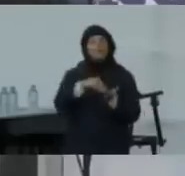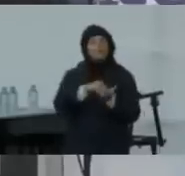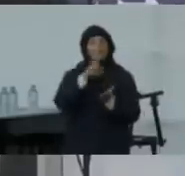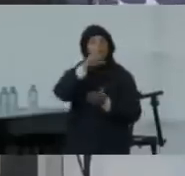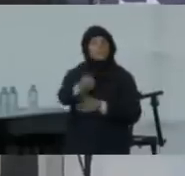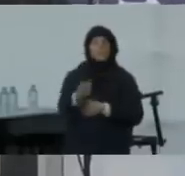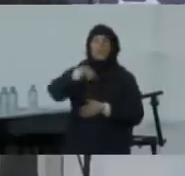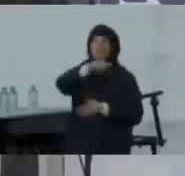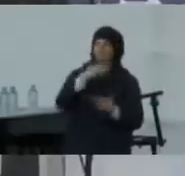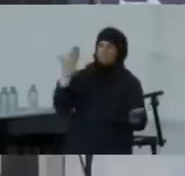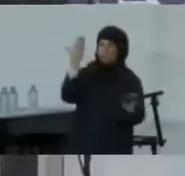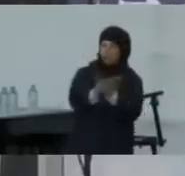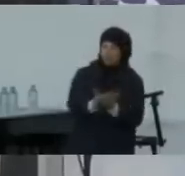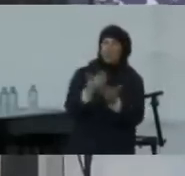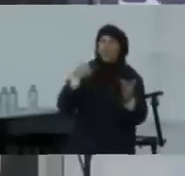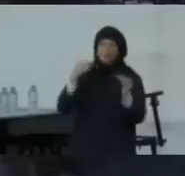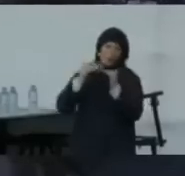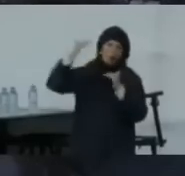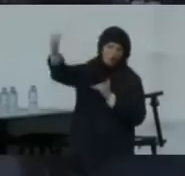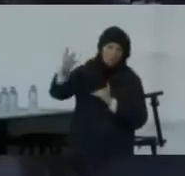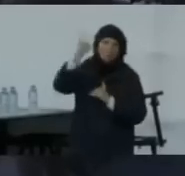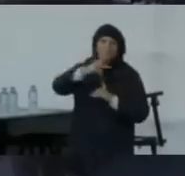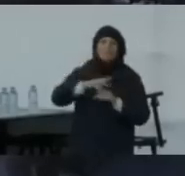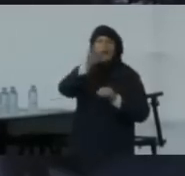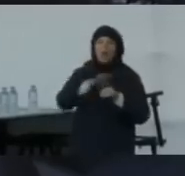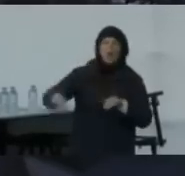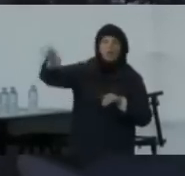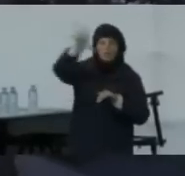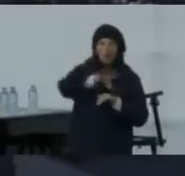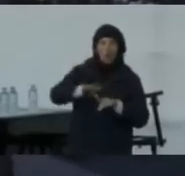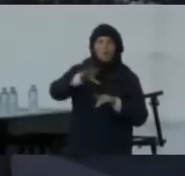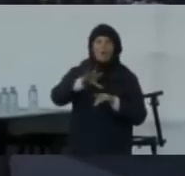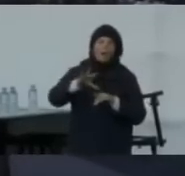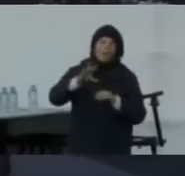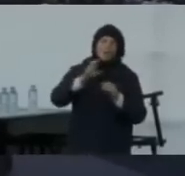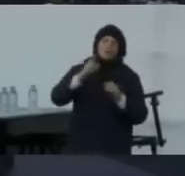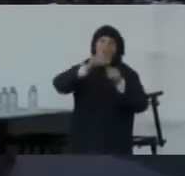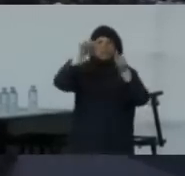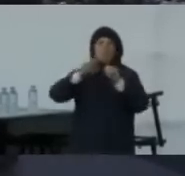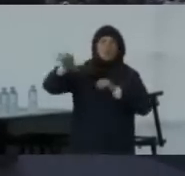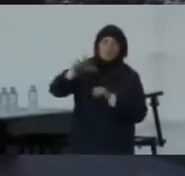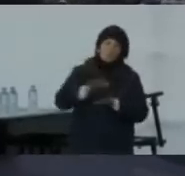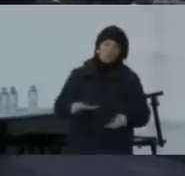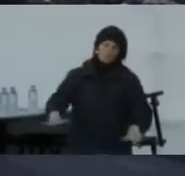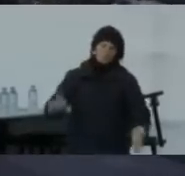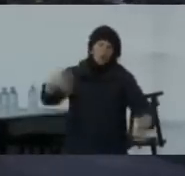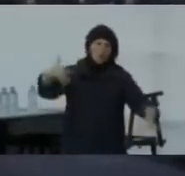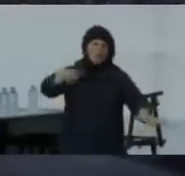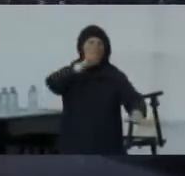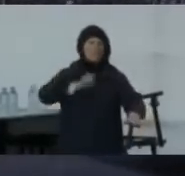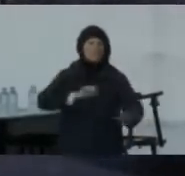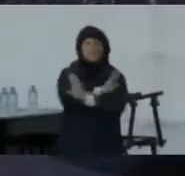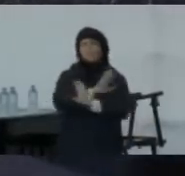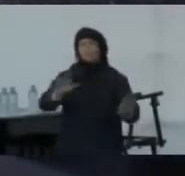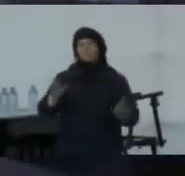oltre andare anche oltre il concetto di questa Europa, che ormai non ci credono neanche più i bambini, ho parlato con i miei figli, ma l'Europa di che?